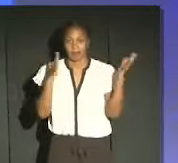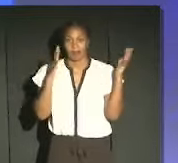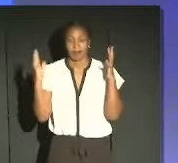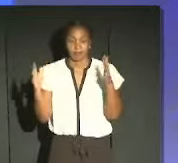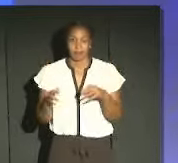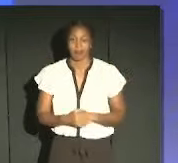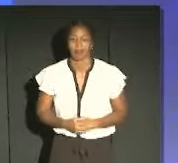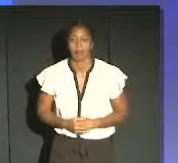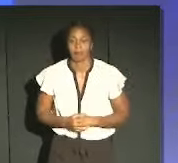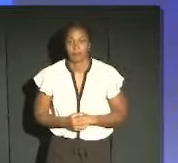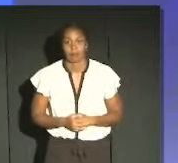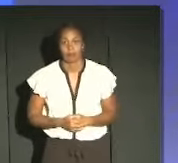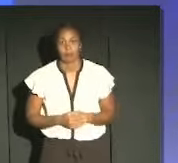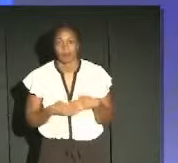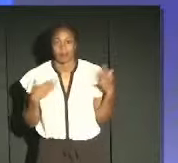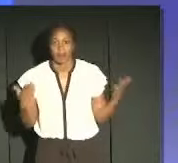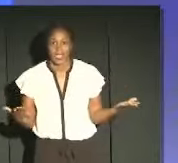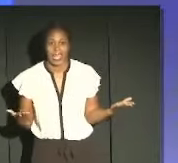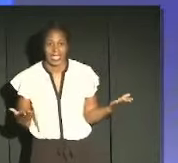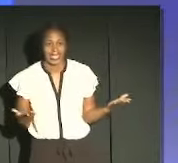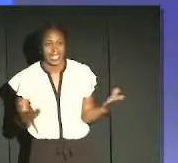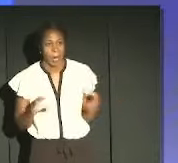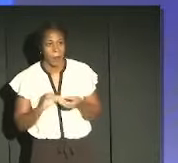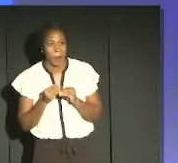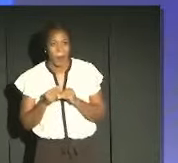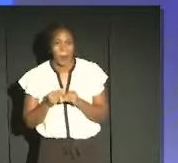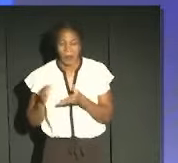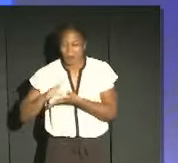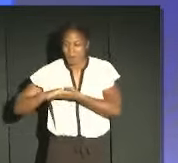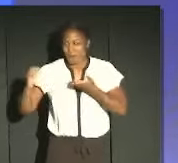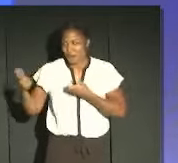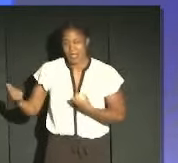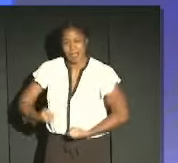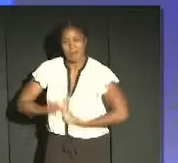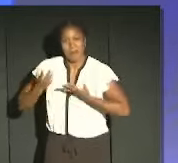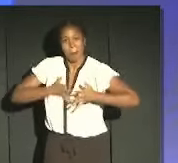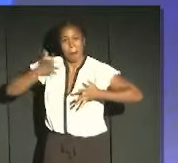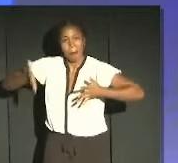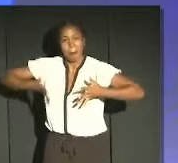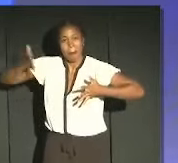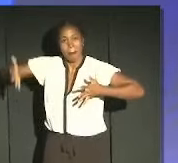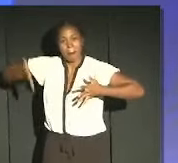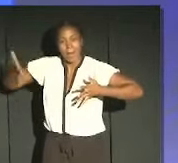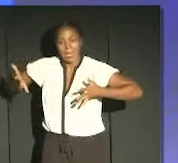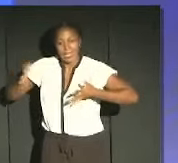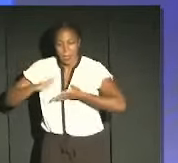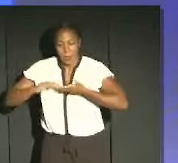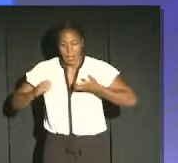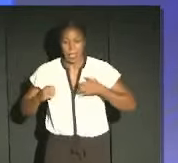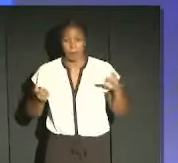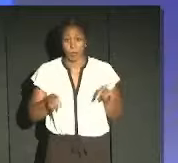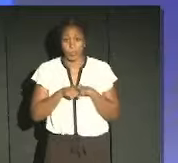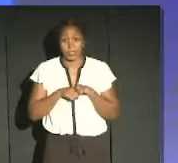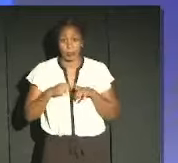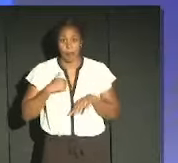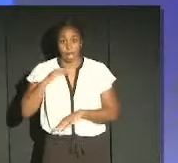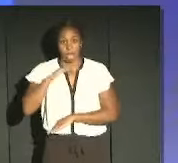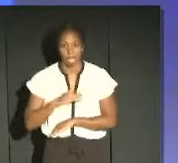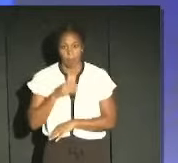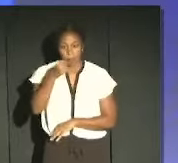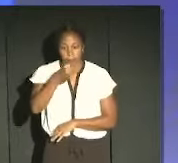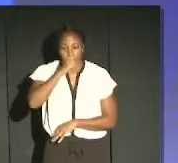Manon alors c'est le problème de passer après un grand orateur au sens propre comme figurer il faut adapter la taille du